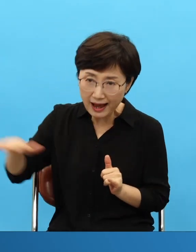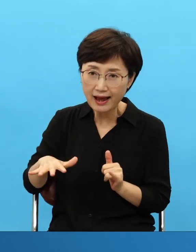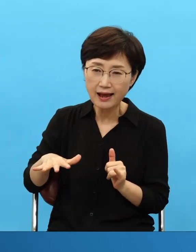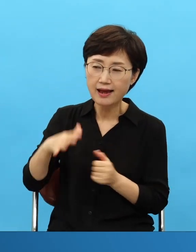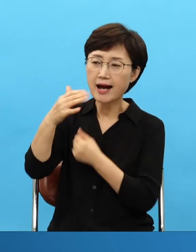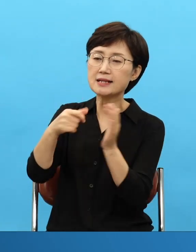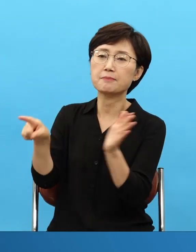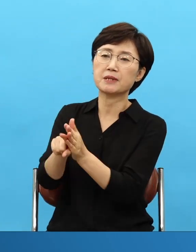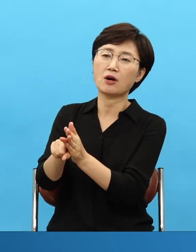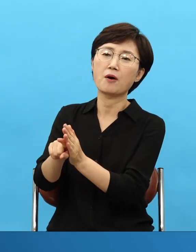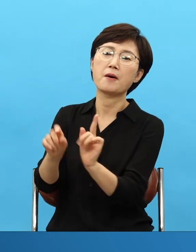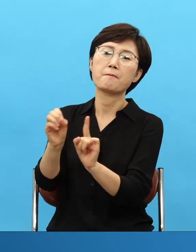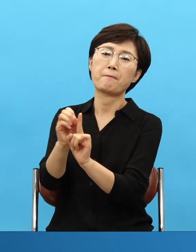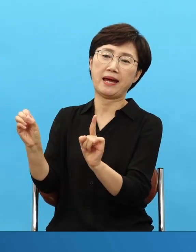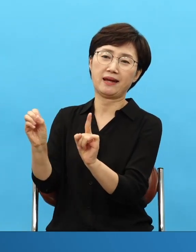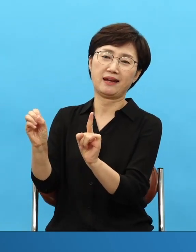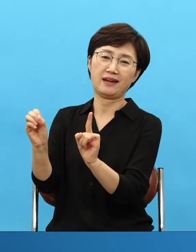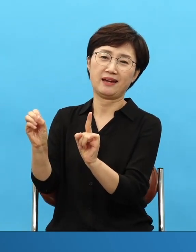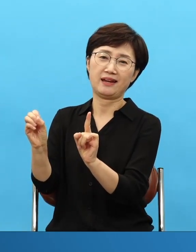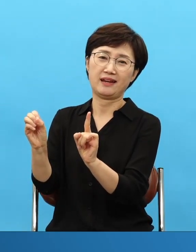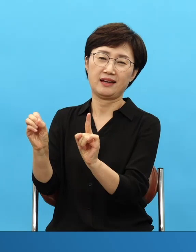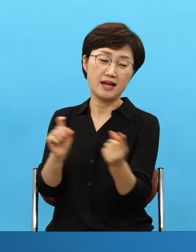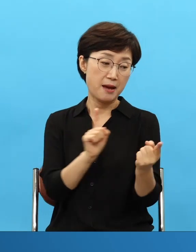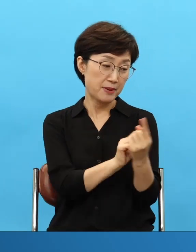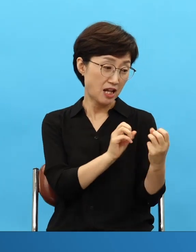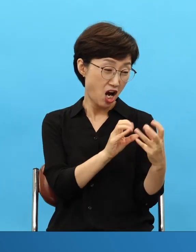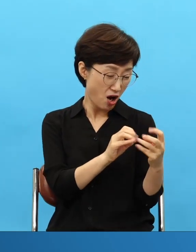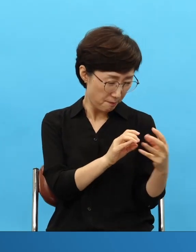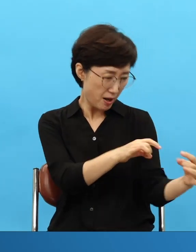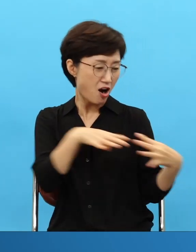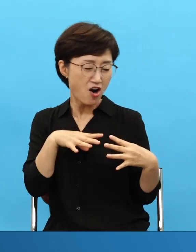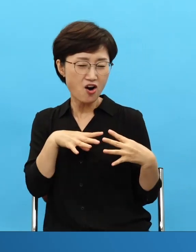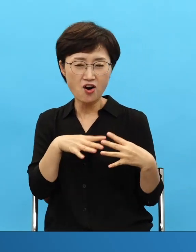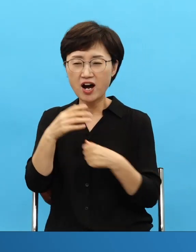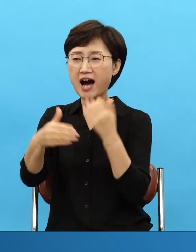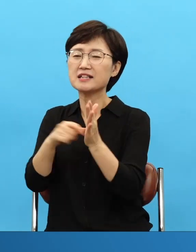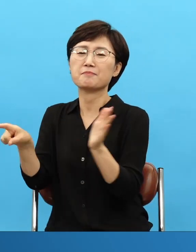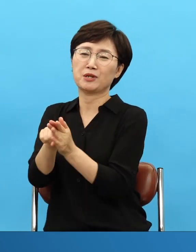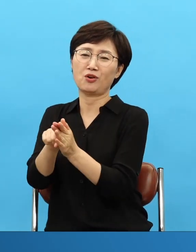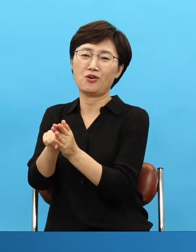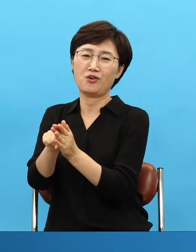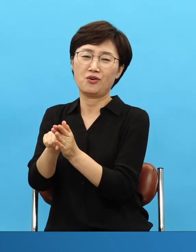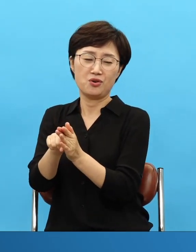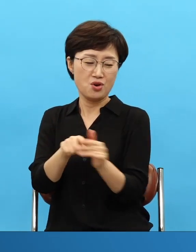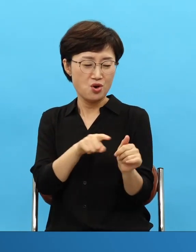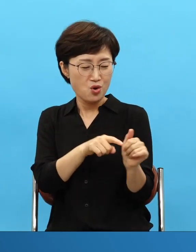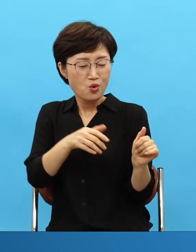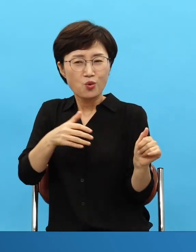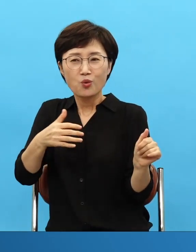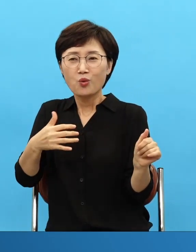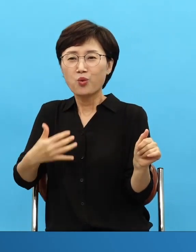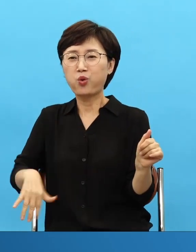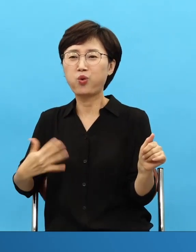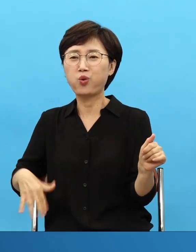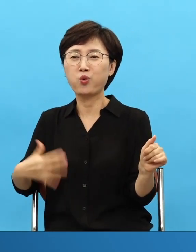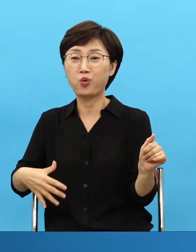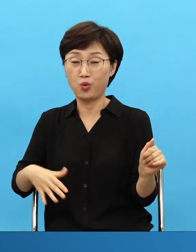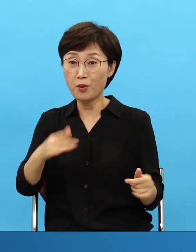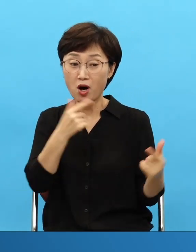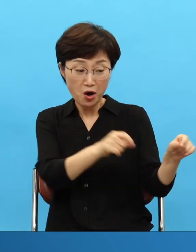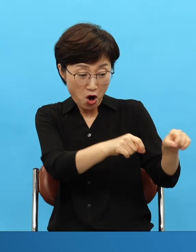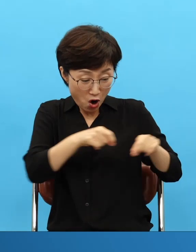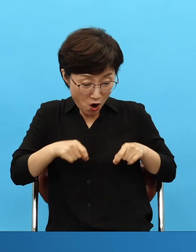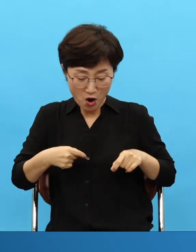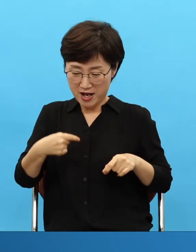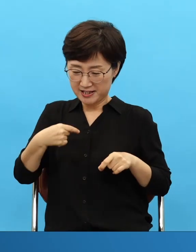his lifetime, anyone who laid eyes on Samuel believed in the Lord God. 최고 성공이죠. That's the greatest success. 여러분을 보고